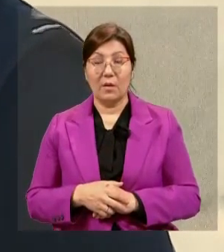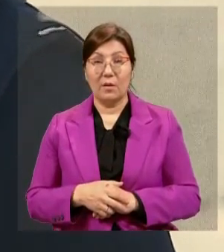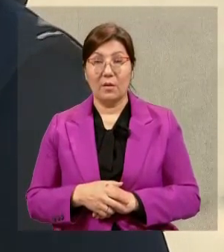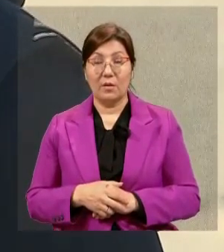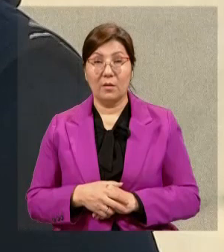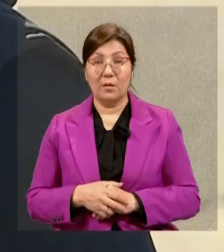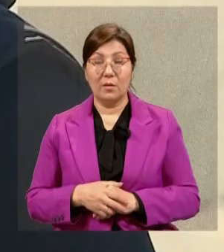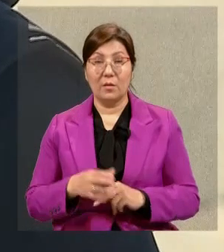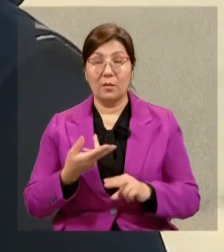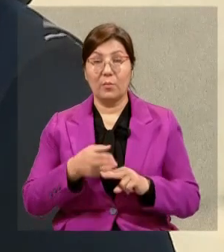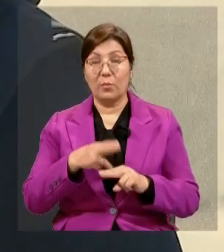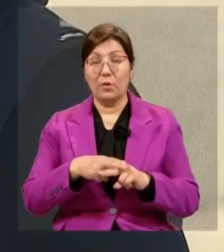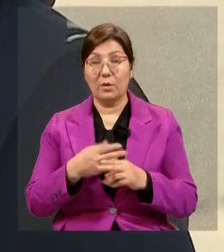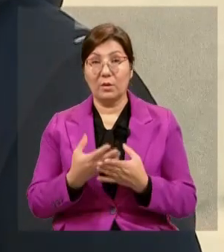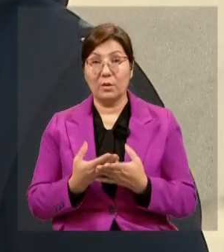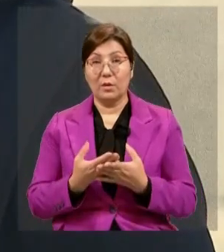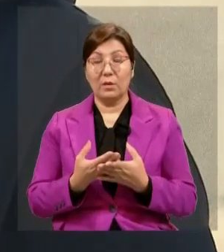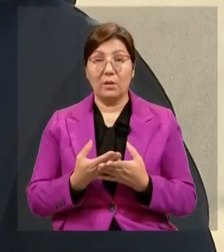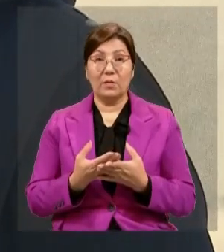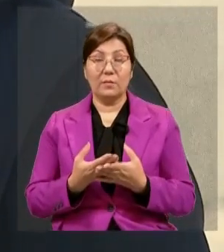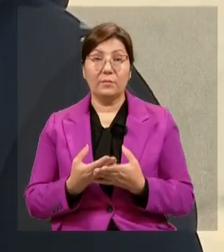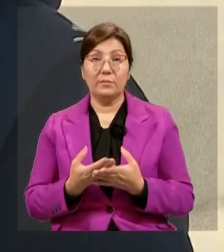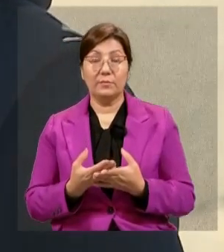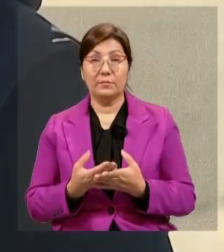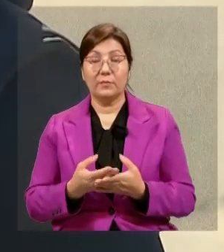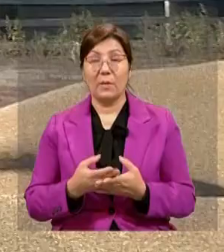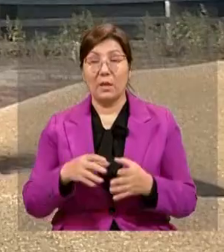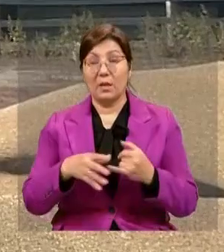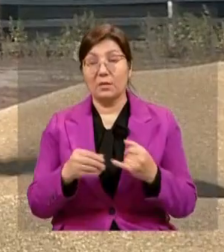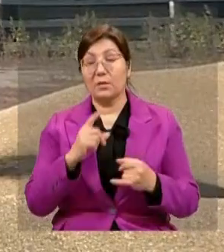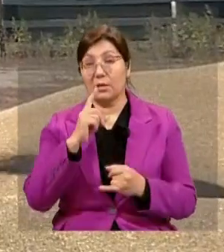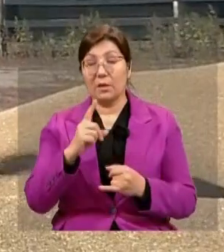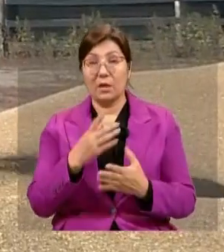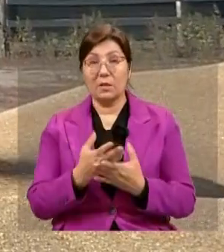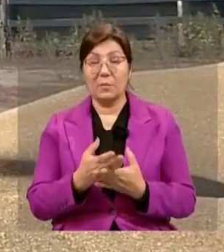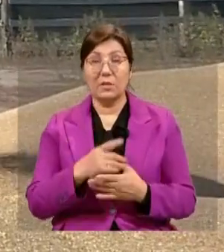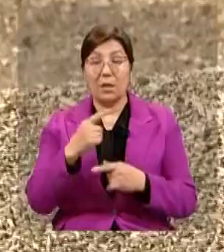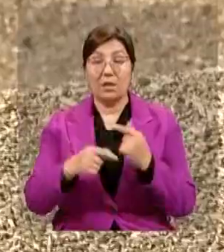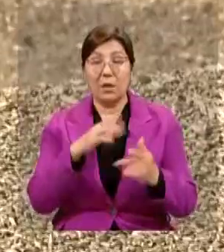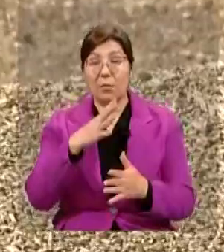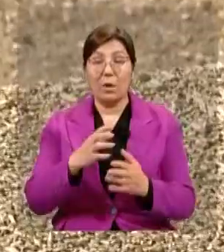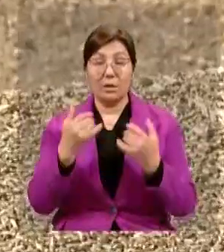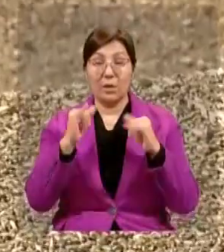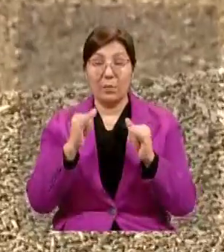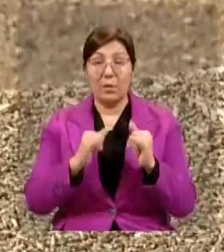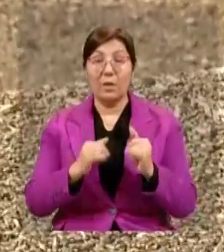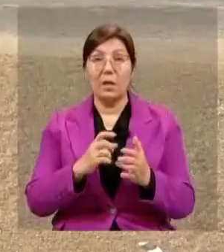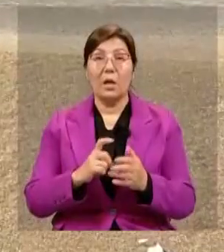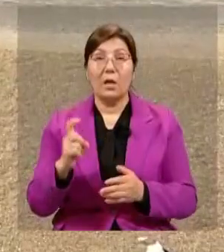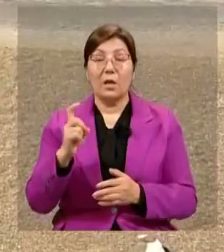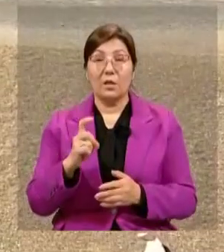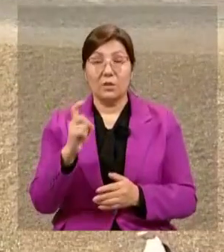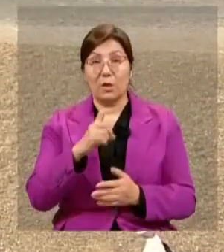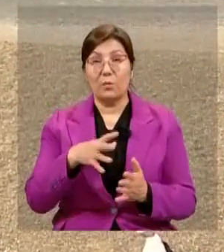жаңағы логистикадан содан шаршатады. Қашық, жер қашық. Кәсіпкер алдағы уақытта мал шаруашылығын дамытуды жоспарлап отыр.